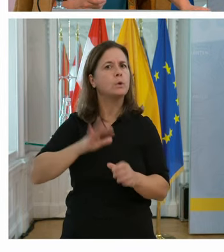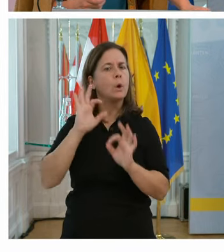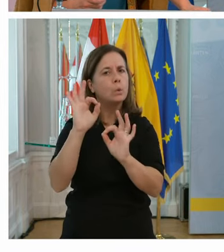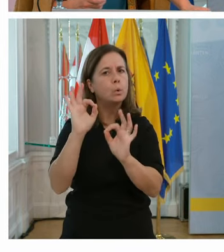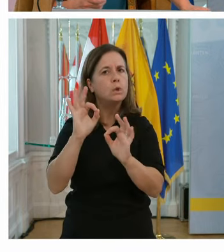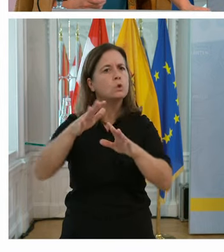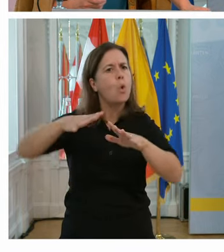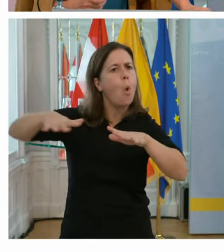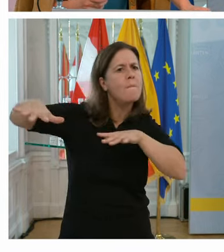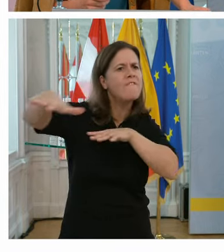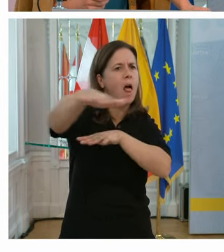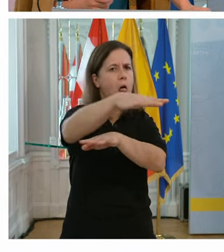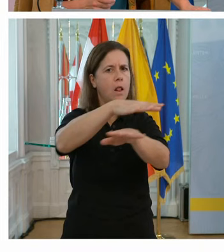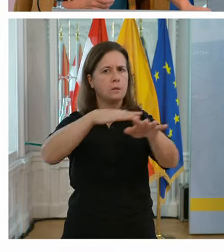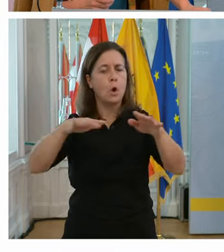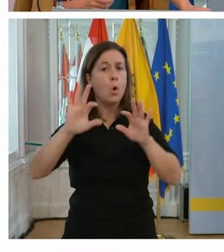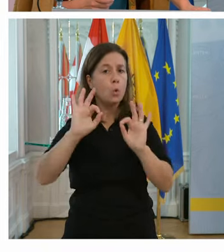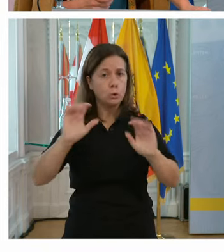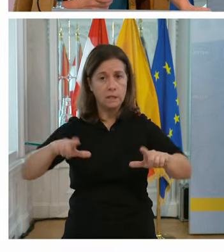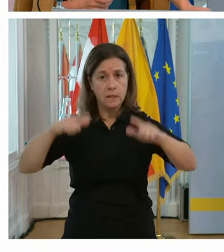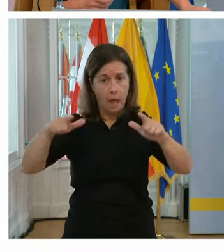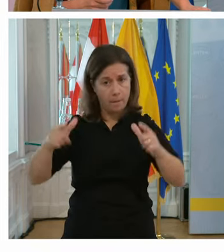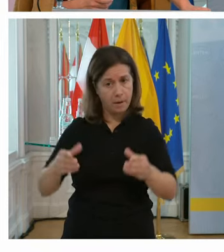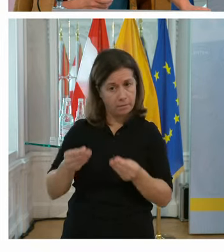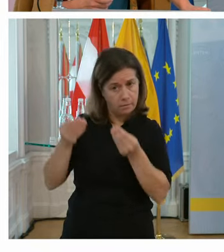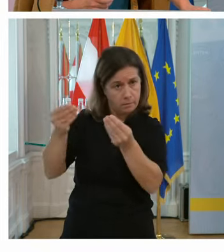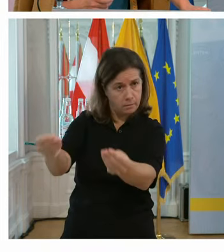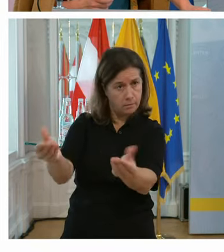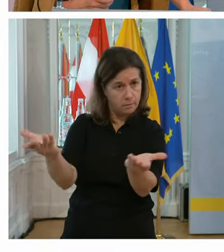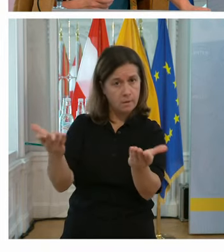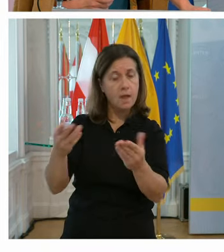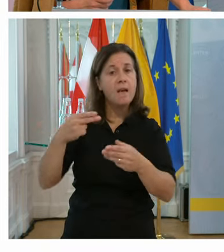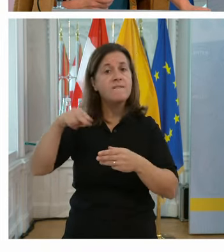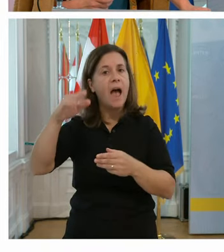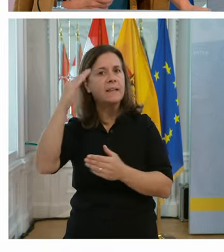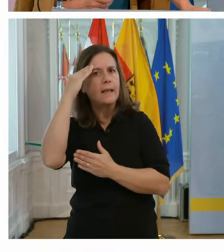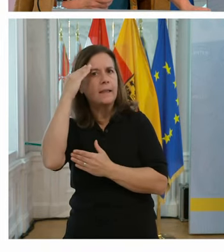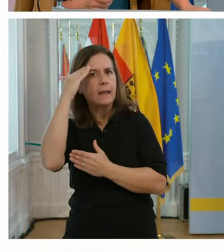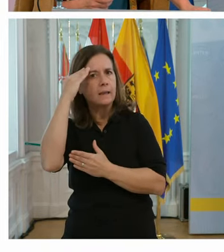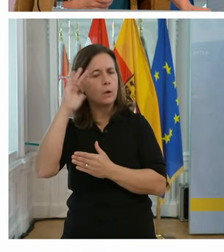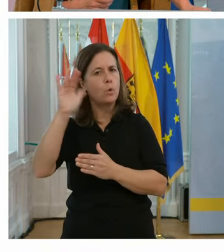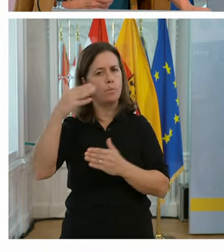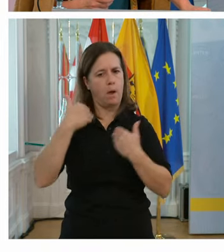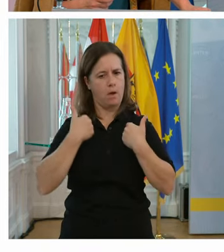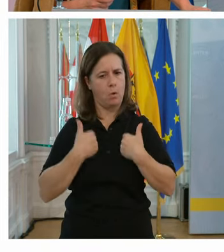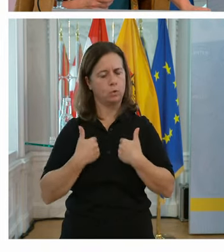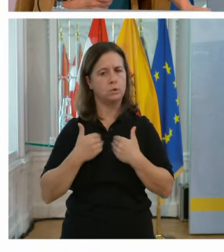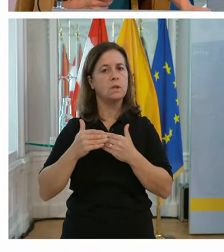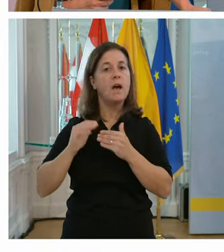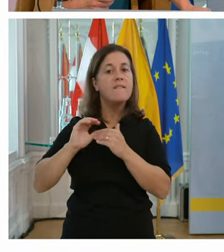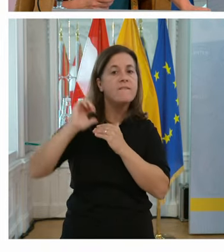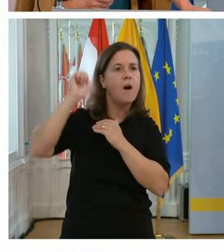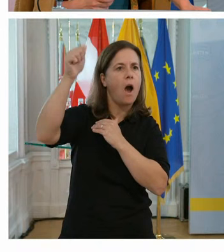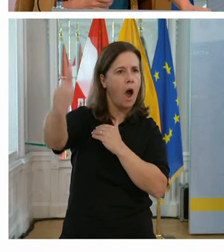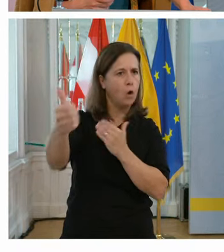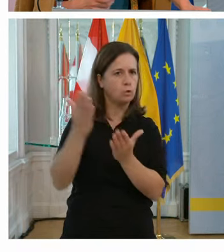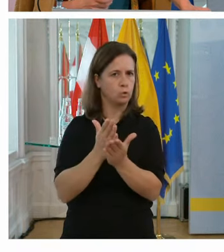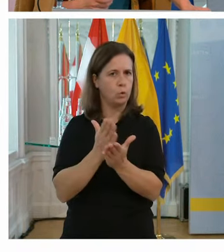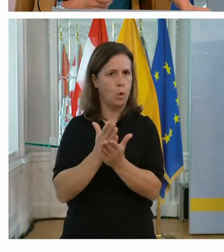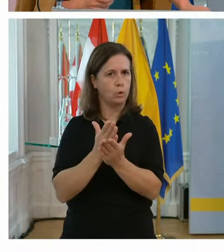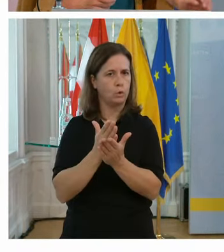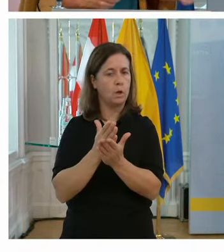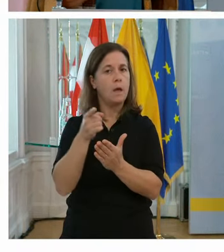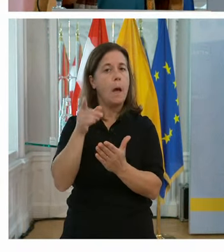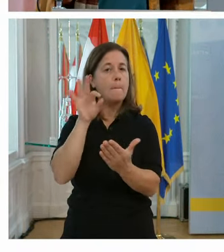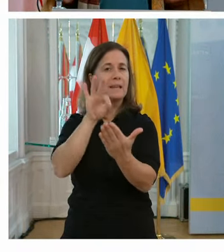gutes Umfeld, ein gutes Leben ermöglichen. Das heißt, das Weiterdenken über uns hinaus und das